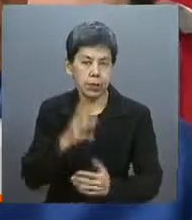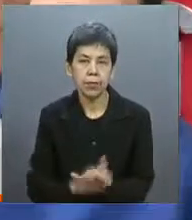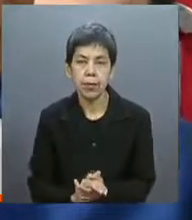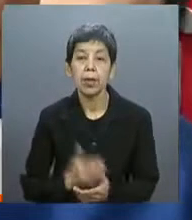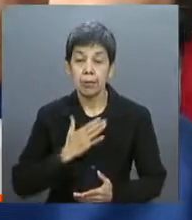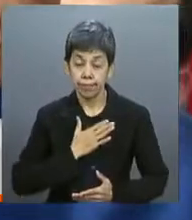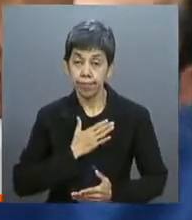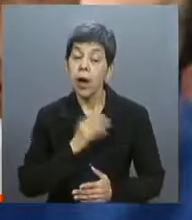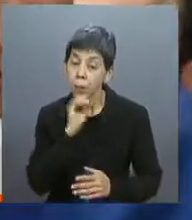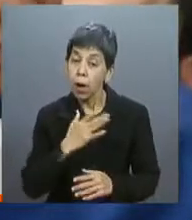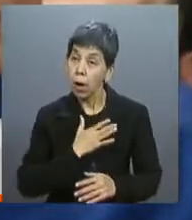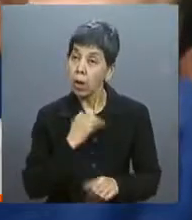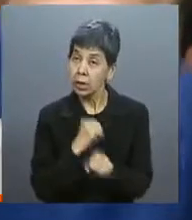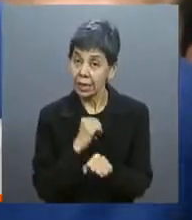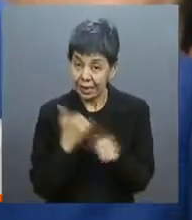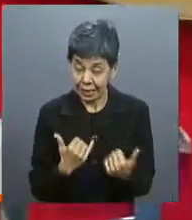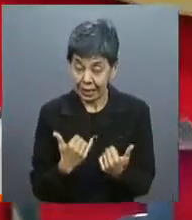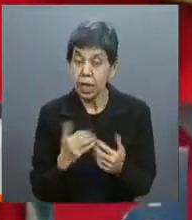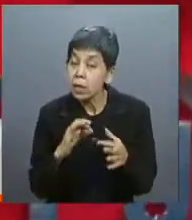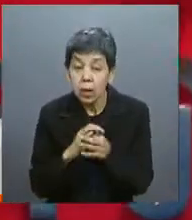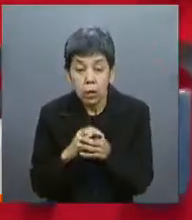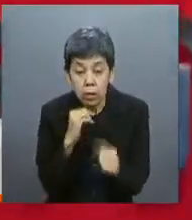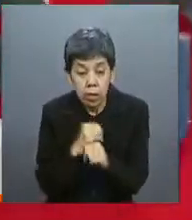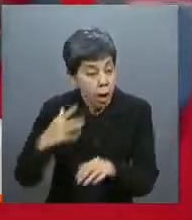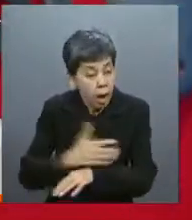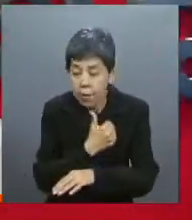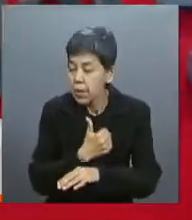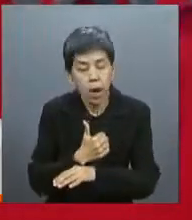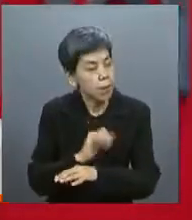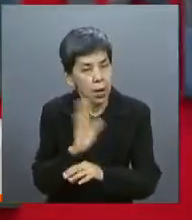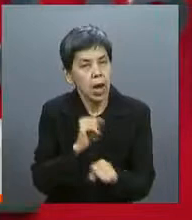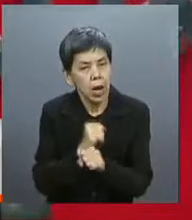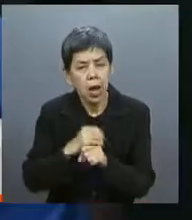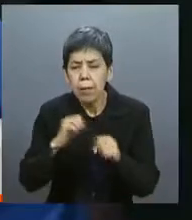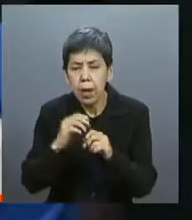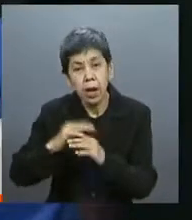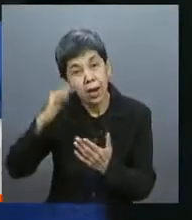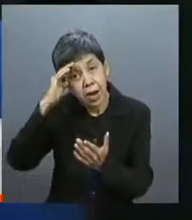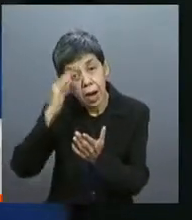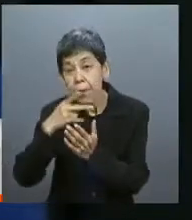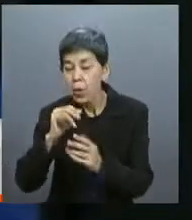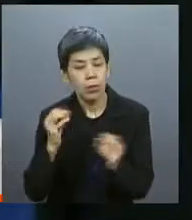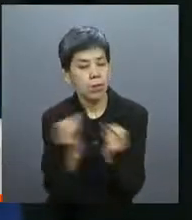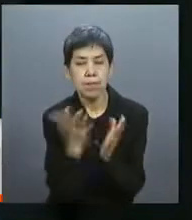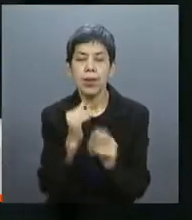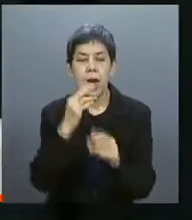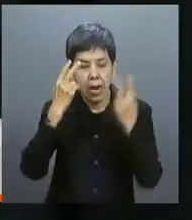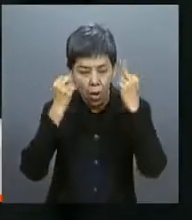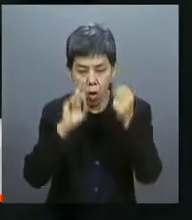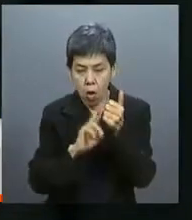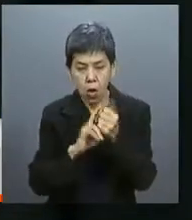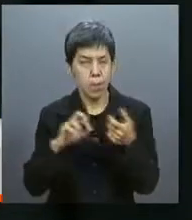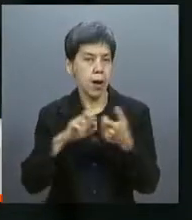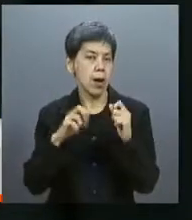พลเรือเอกประจุลยืนยันด้วยว่ากรณีที่เกิดขึ้นไม่ใช่เรื่องการเมืองและไม่ได้ขัดแย้งกับพลเอกประวิตรวงษ์สุวรรณรองนายกรัฐม